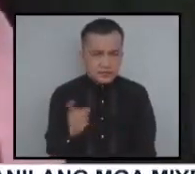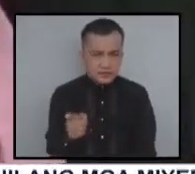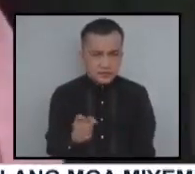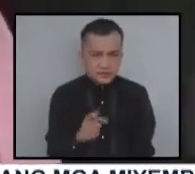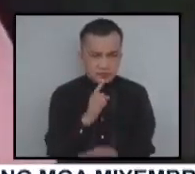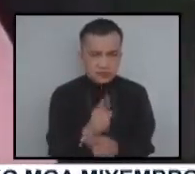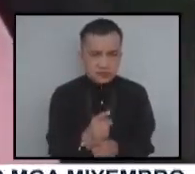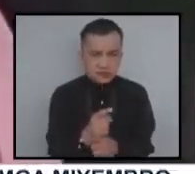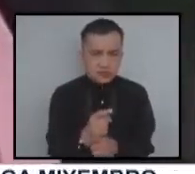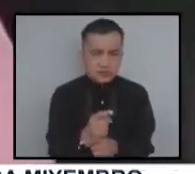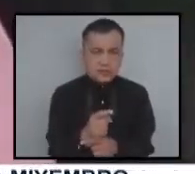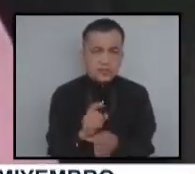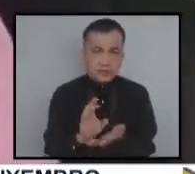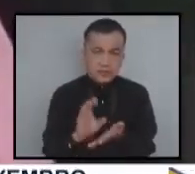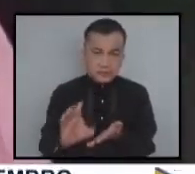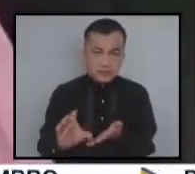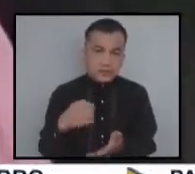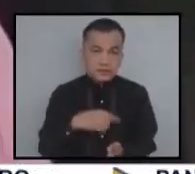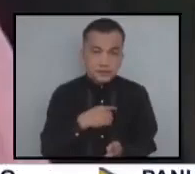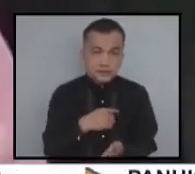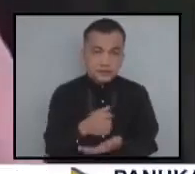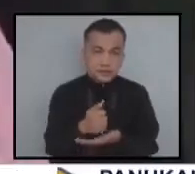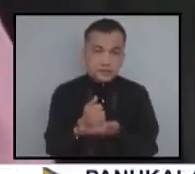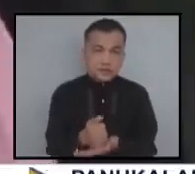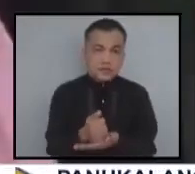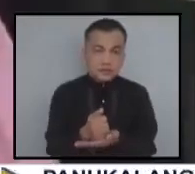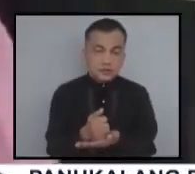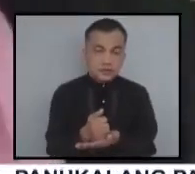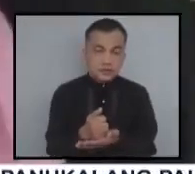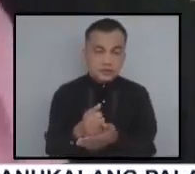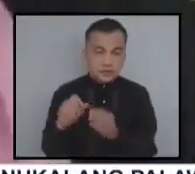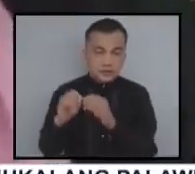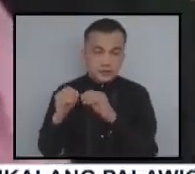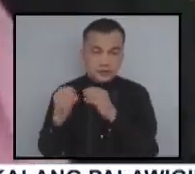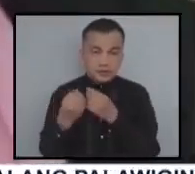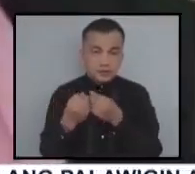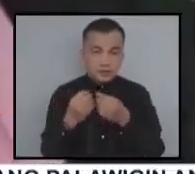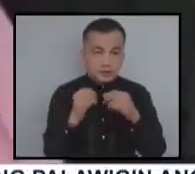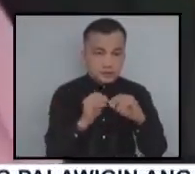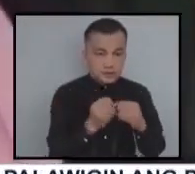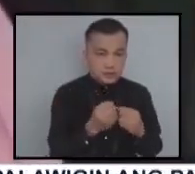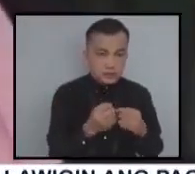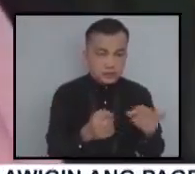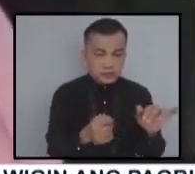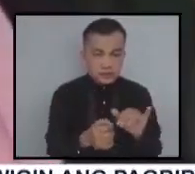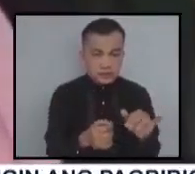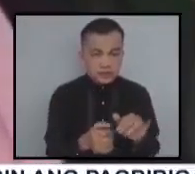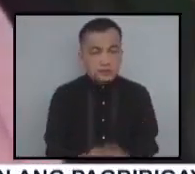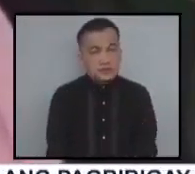talaga yung naging puhunan namin. And with the help of organization po, tulad po ng itong